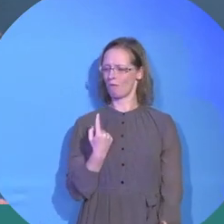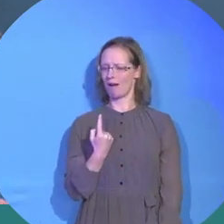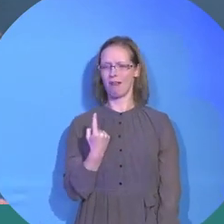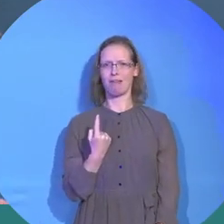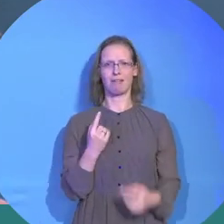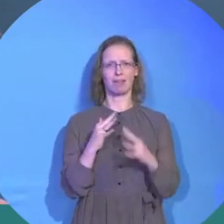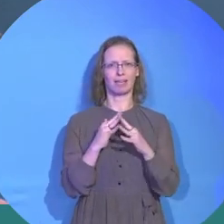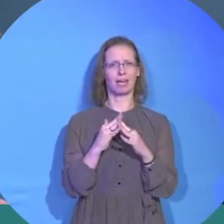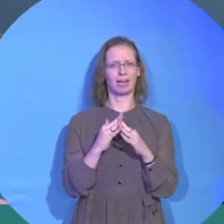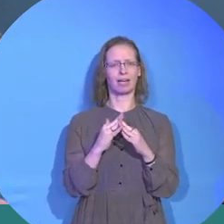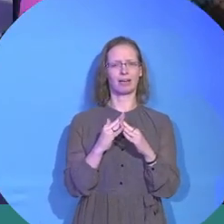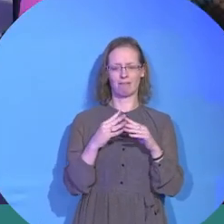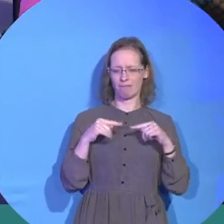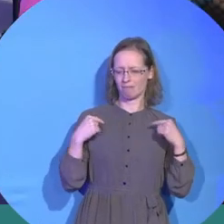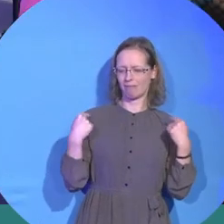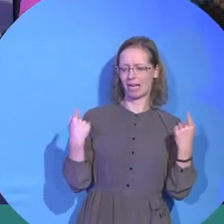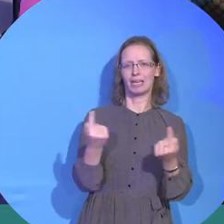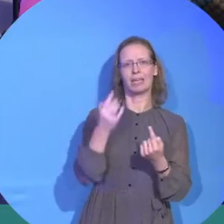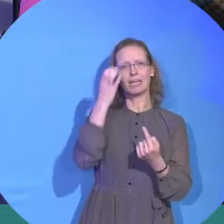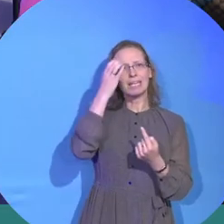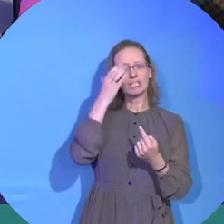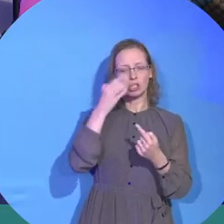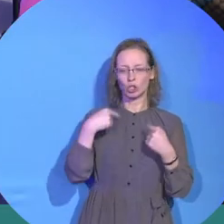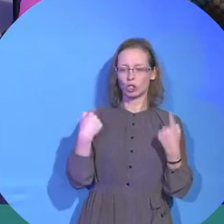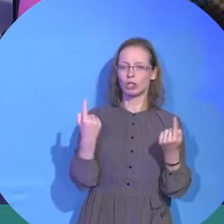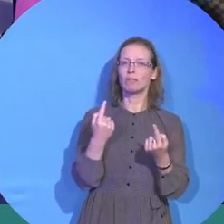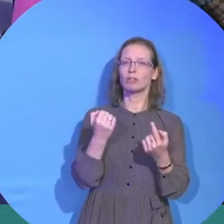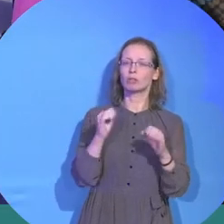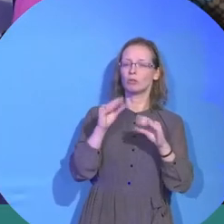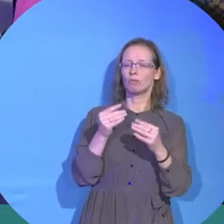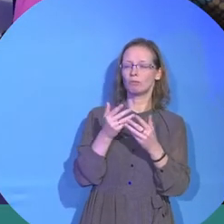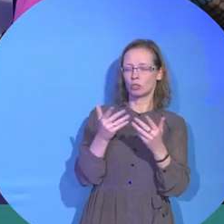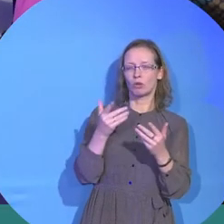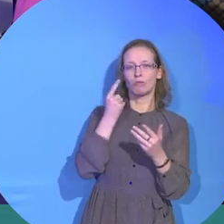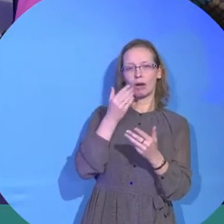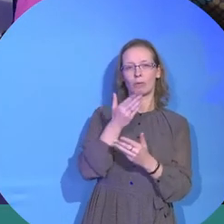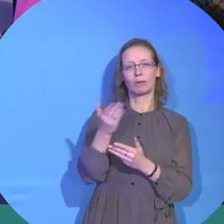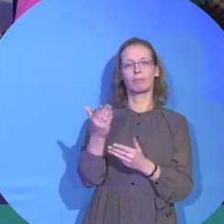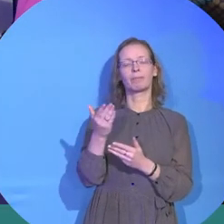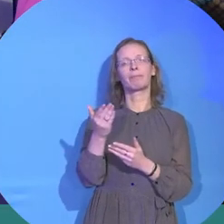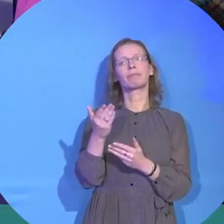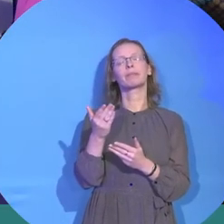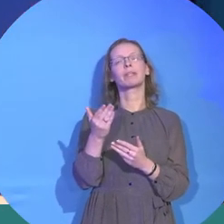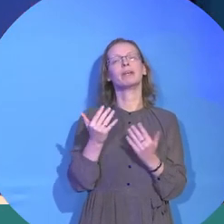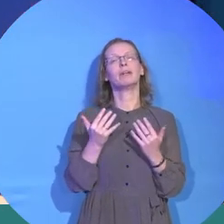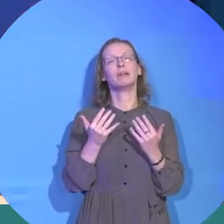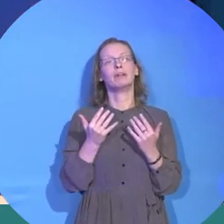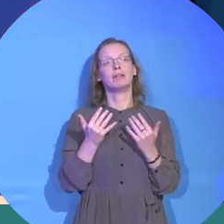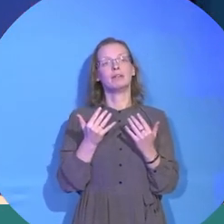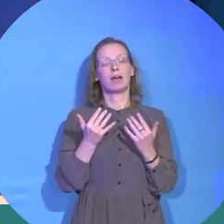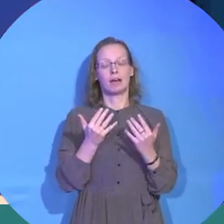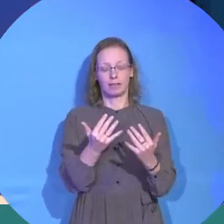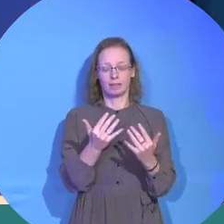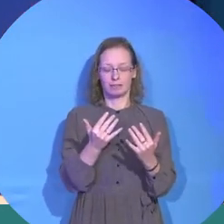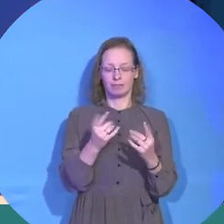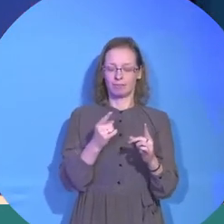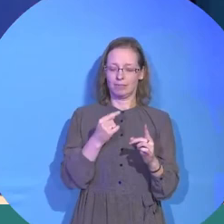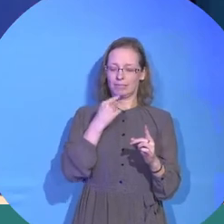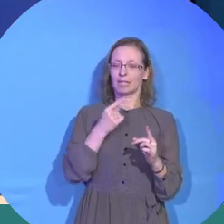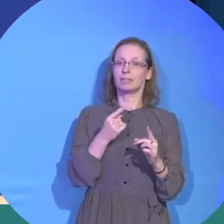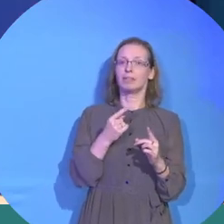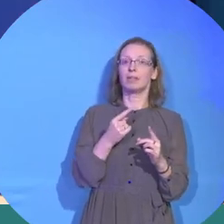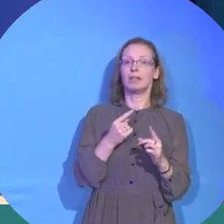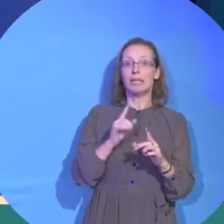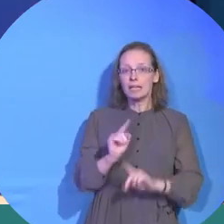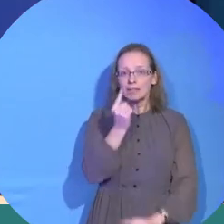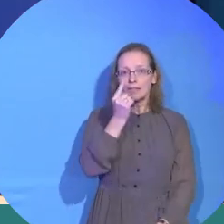kerk. Wat kunnen wij als christenen doen juist voor deze vrouwen? Het allereerste is het oordeel eraf. Ons komt het oordeel